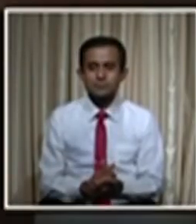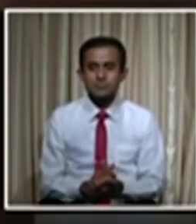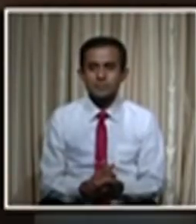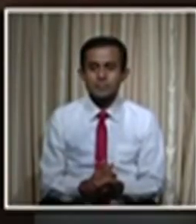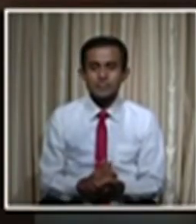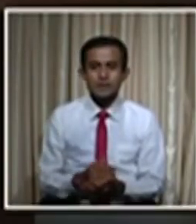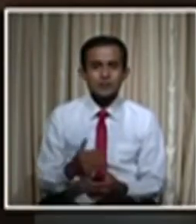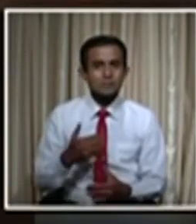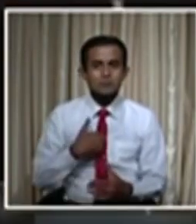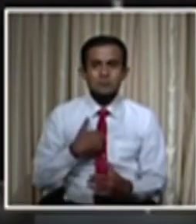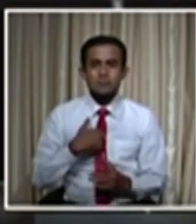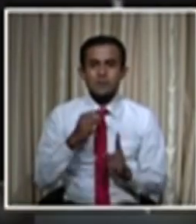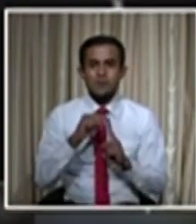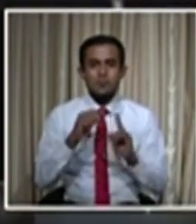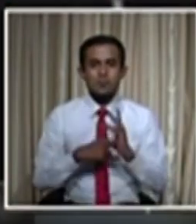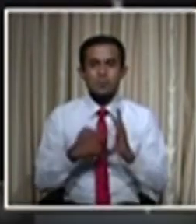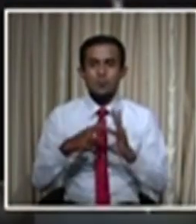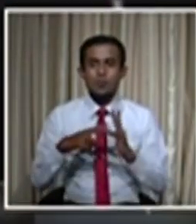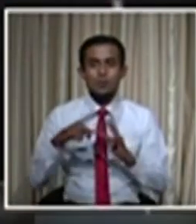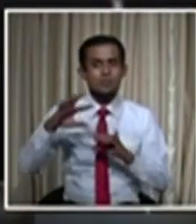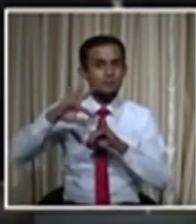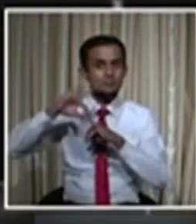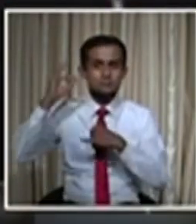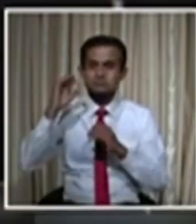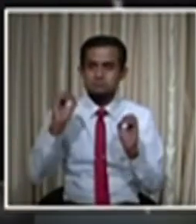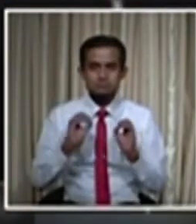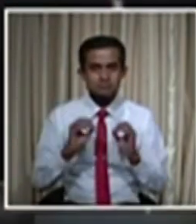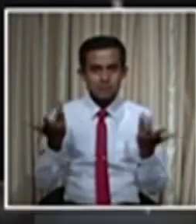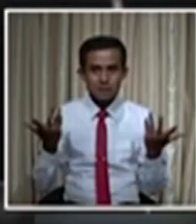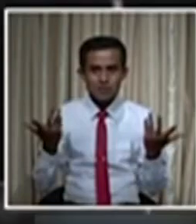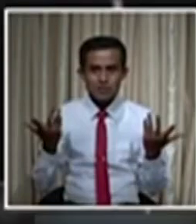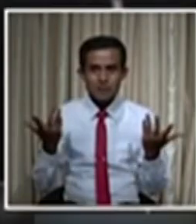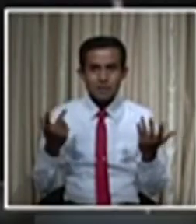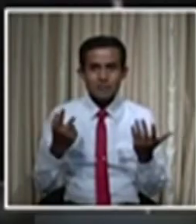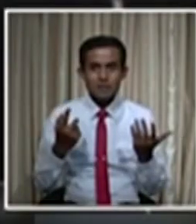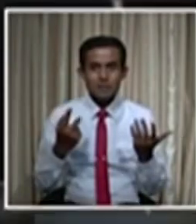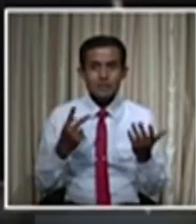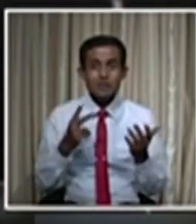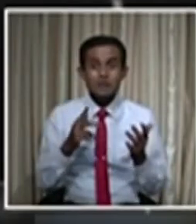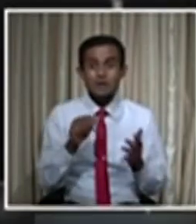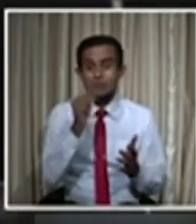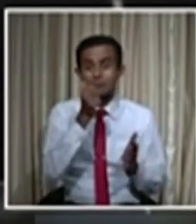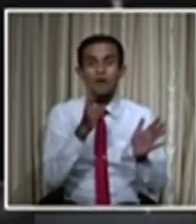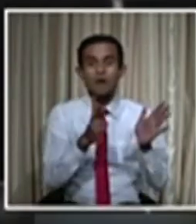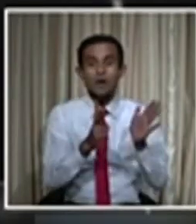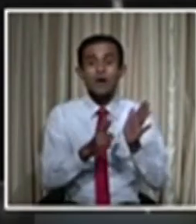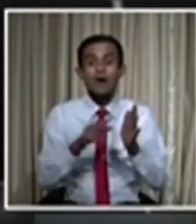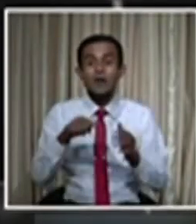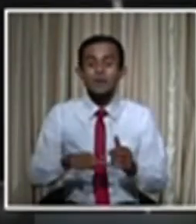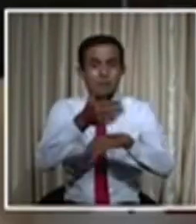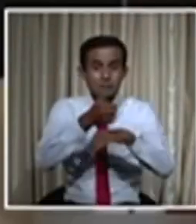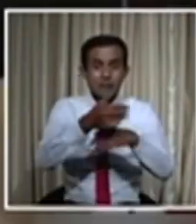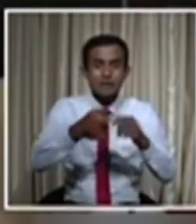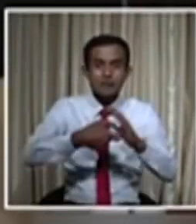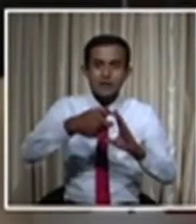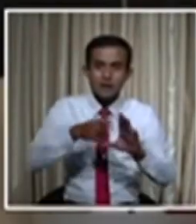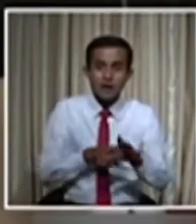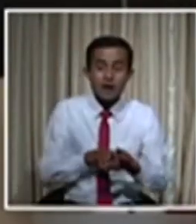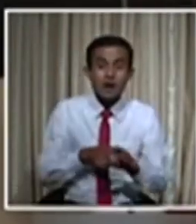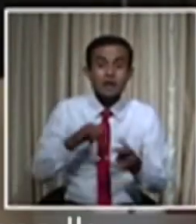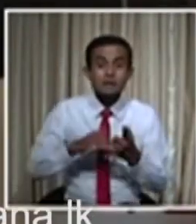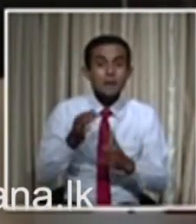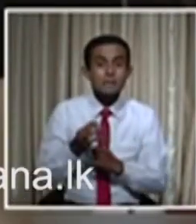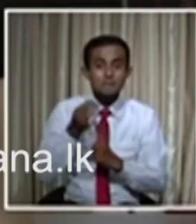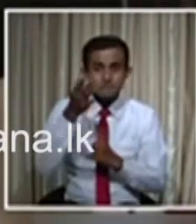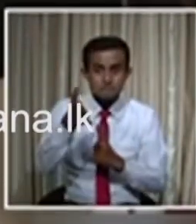මට කිසිම මහාචාර්ය උපාධියක් නෑ ගරු කතා නැග තුනේ කශිප්ප පිළිබඳ විශේෂඥයෙක් තමයි ඒක කිව්වේ සජිත් ප්‍රේමදාස